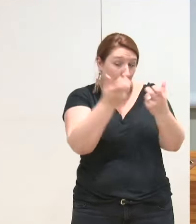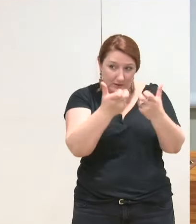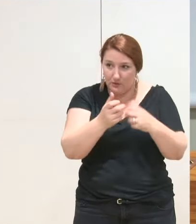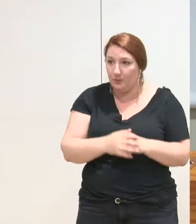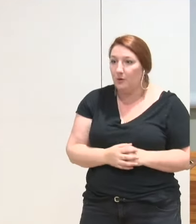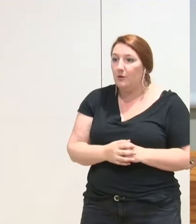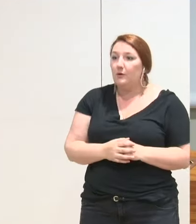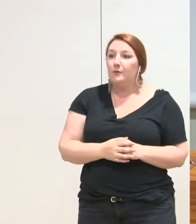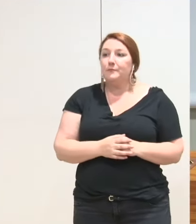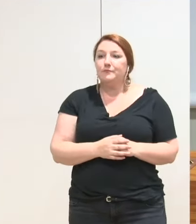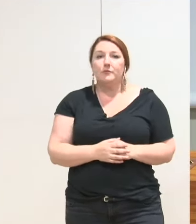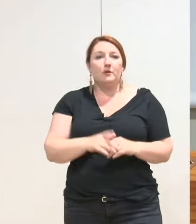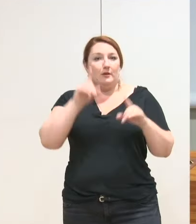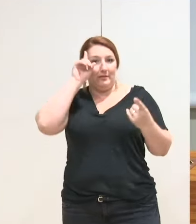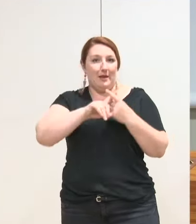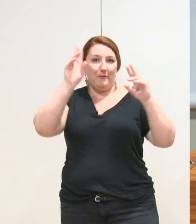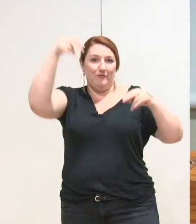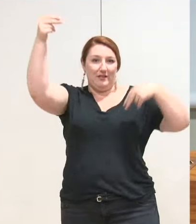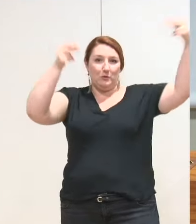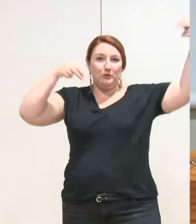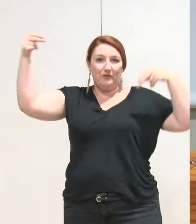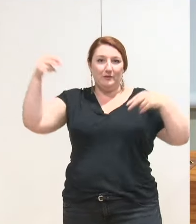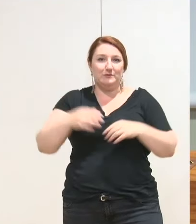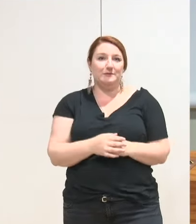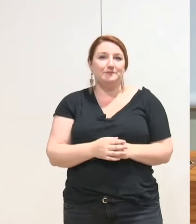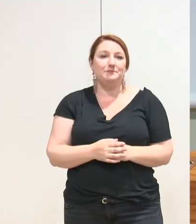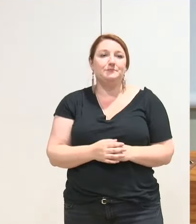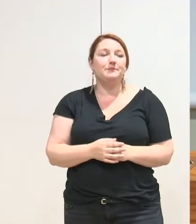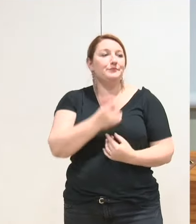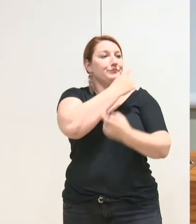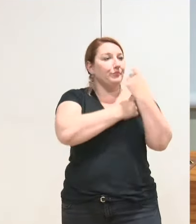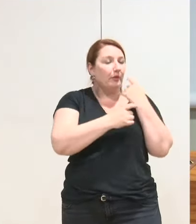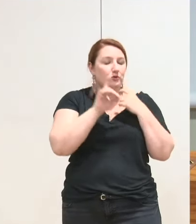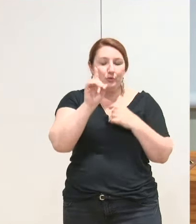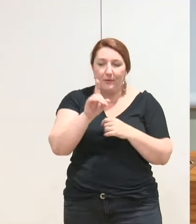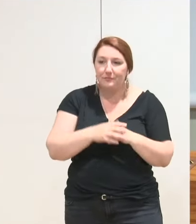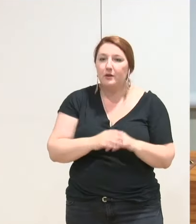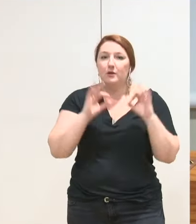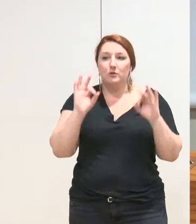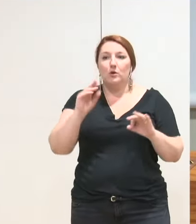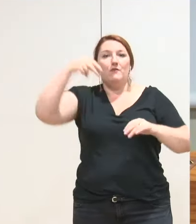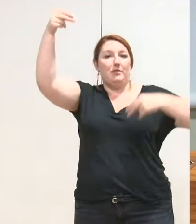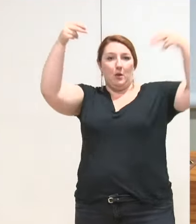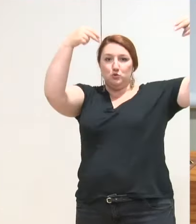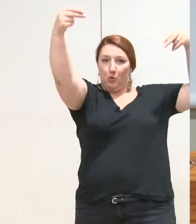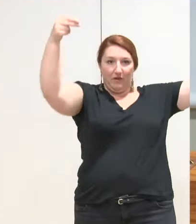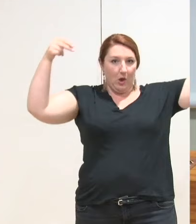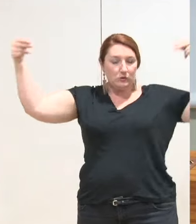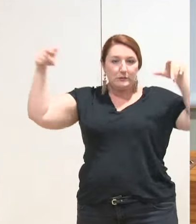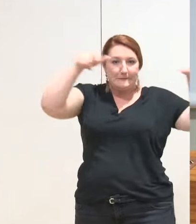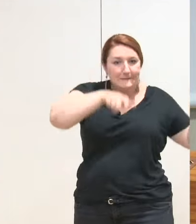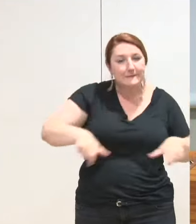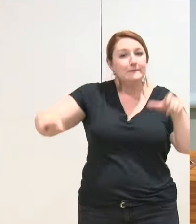exemple sur la vidéosurveillance je reviens à mon propos donc il s'agit évidemment de mettre des